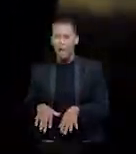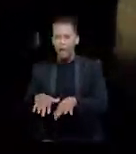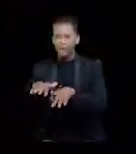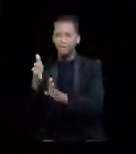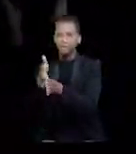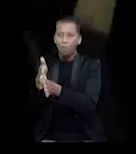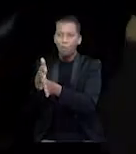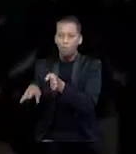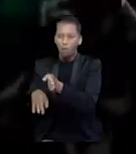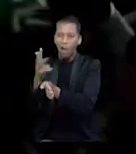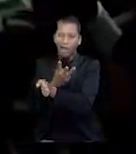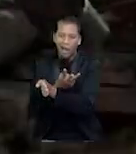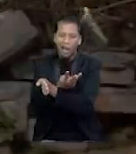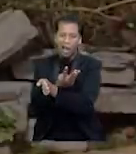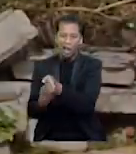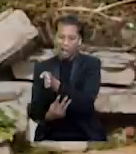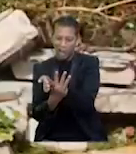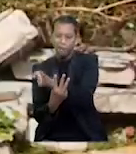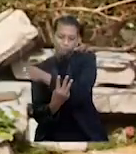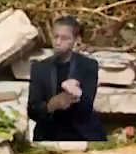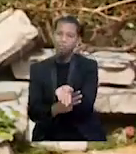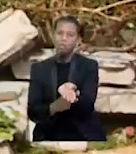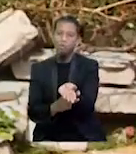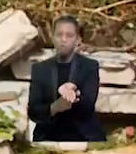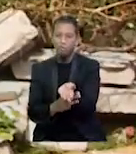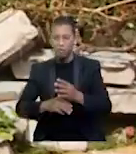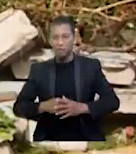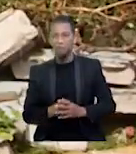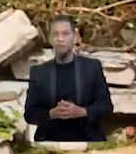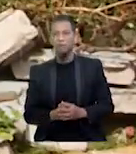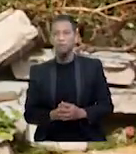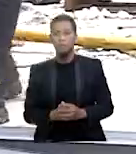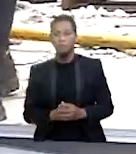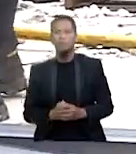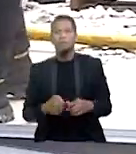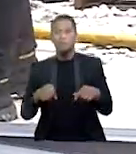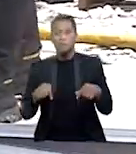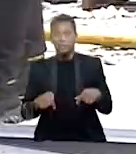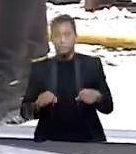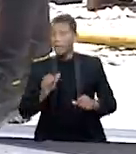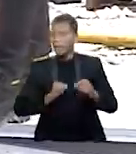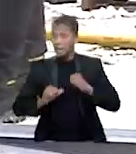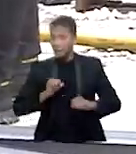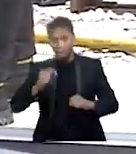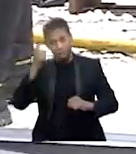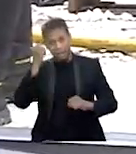saat bermain hujan di halaman sekolah. Pasca kejadian, untuk sementara waktu kegiatan belajar di MTS Negeri